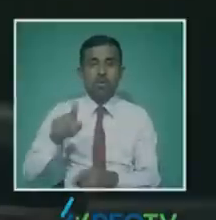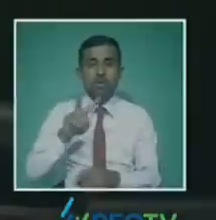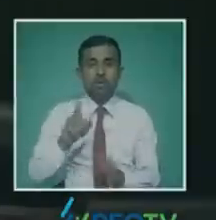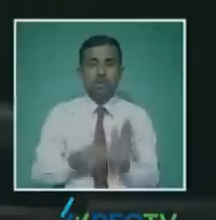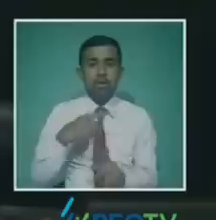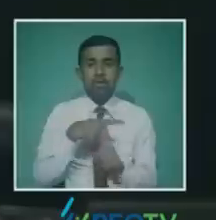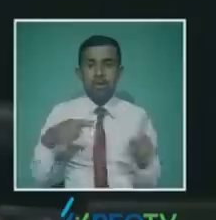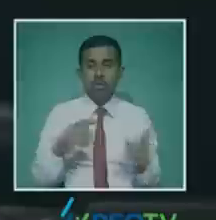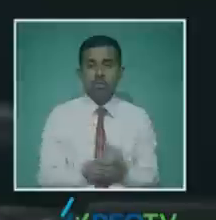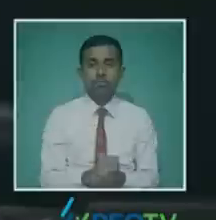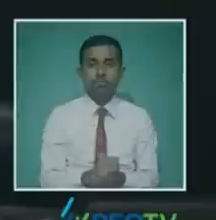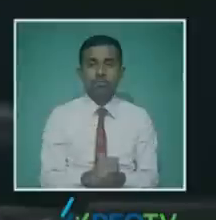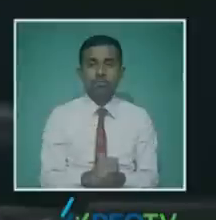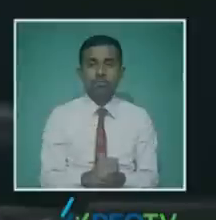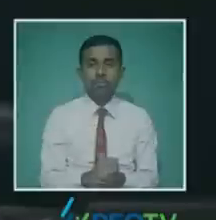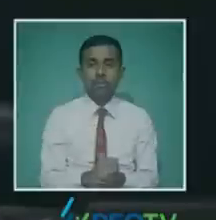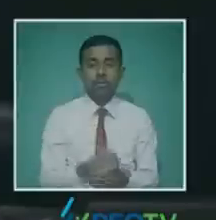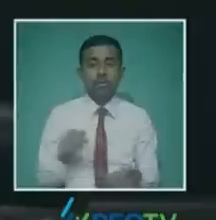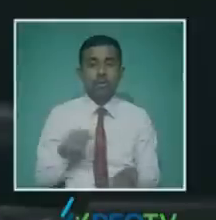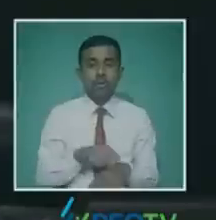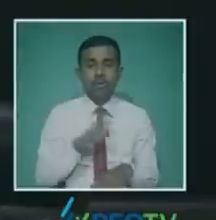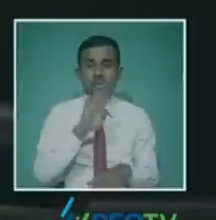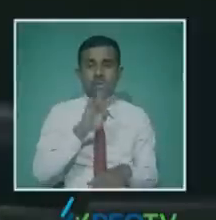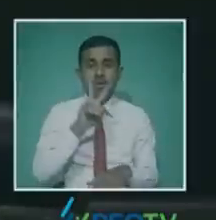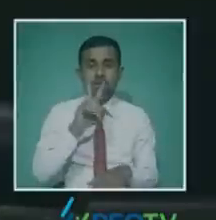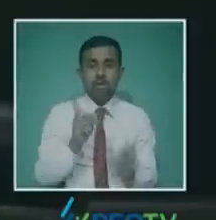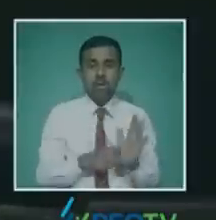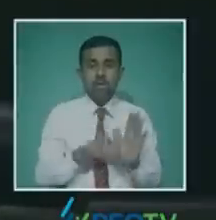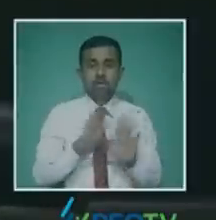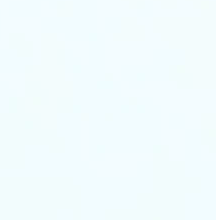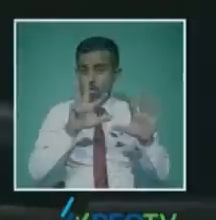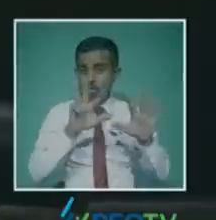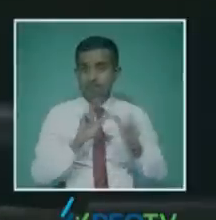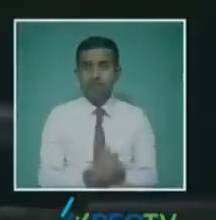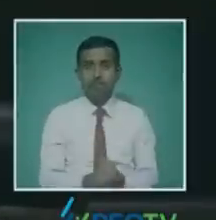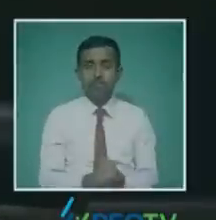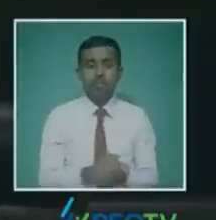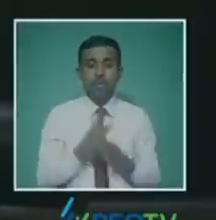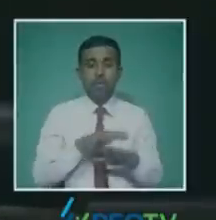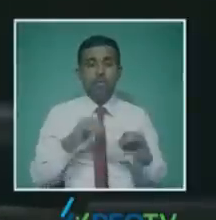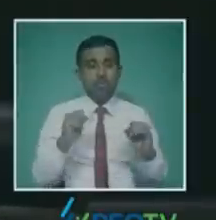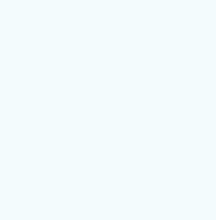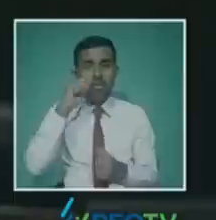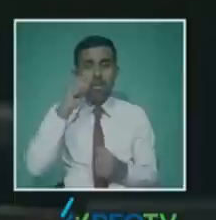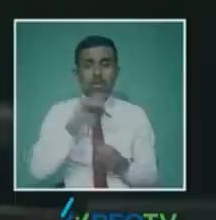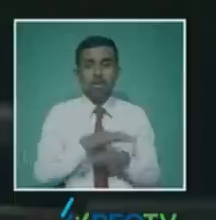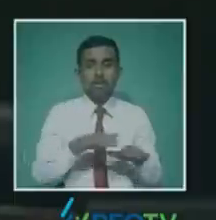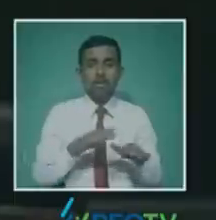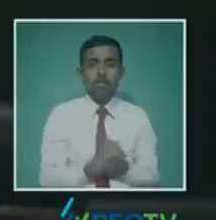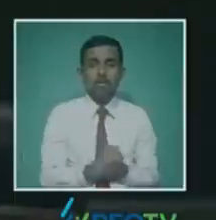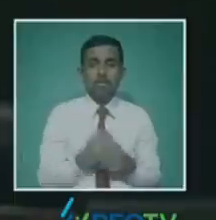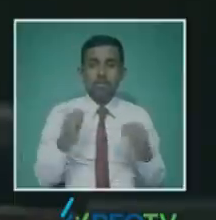270,000 කොටසක්. ඒ වගේම දැනට ඉන්න 42,000 දරුවන්ගෙන් 109,000 මේ දරුවෝ ශක්තිමත් දෙමව්පියන්ගේ දරුවෝ. මේ